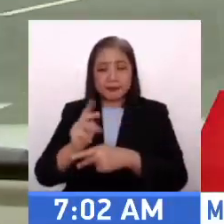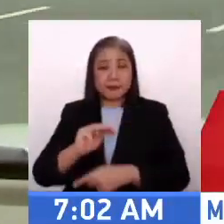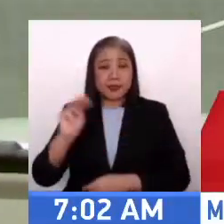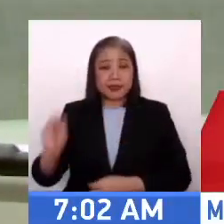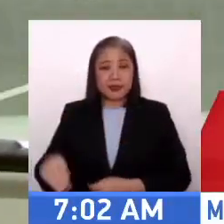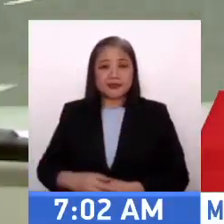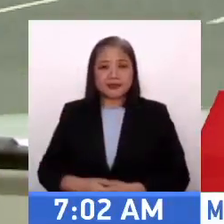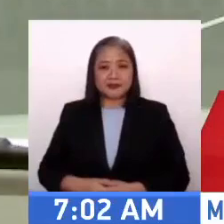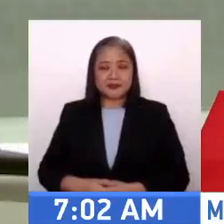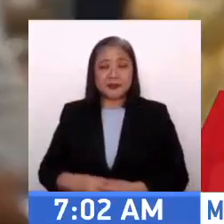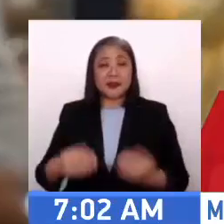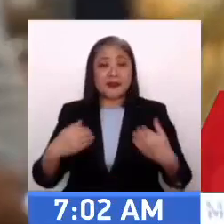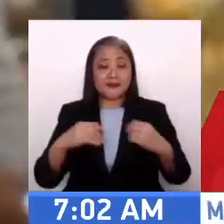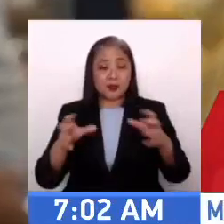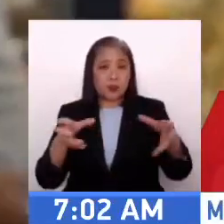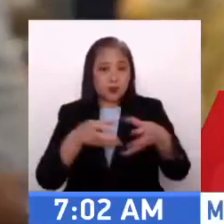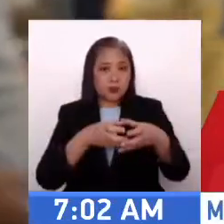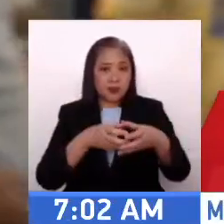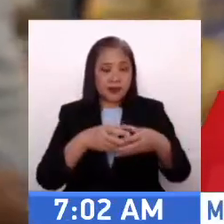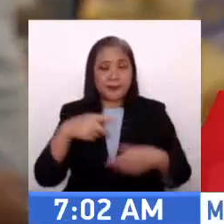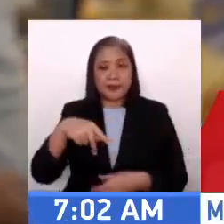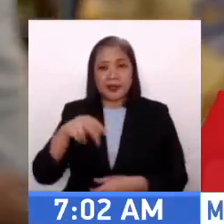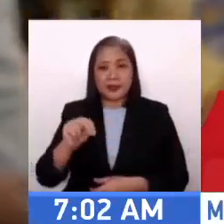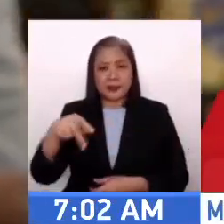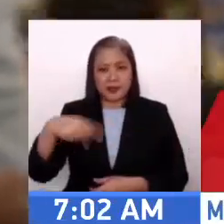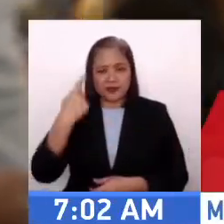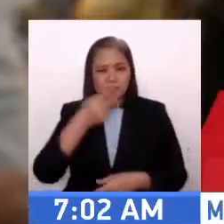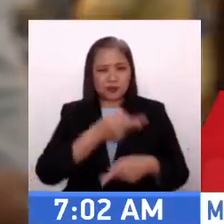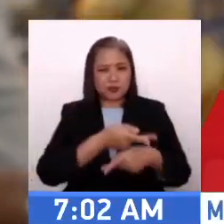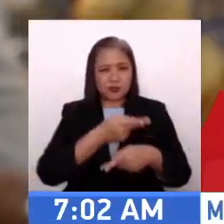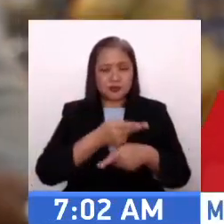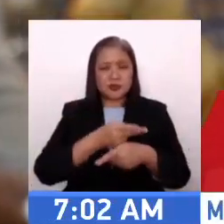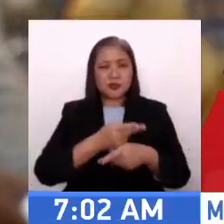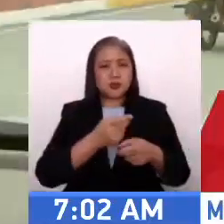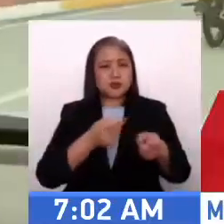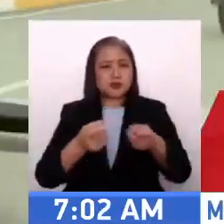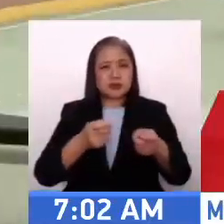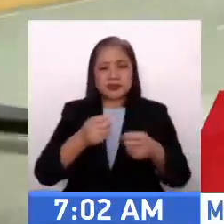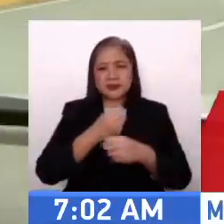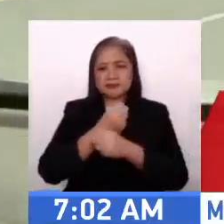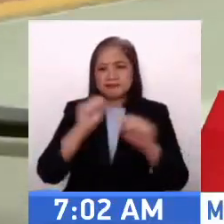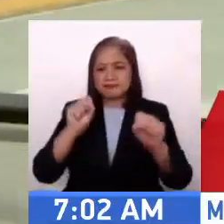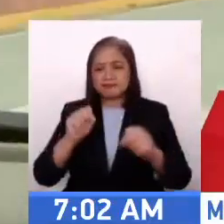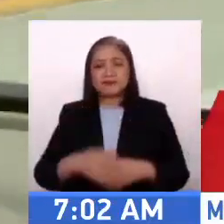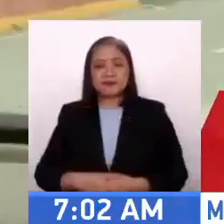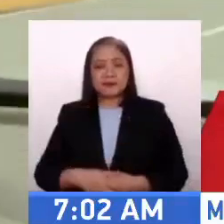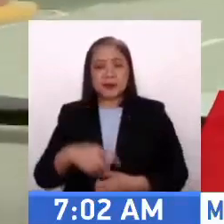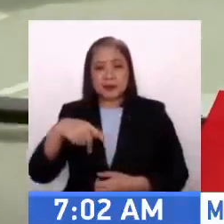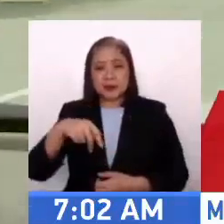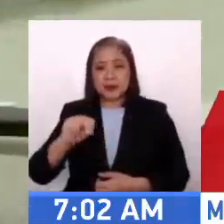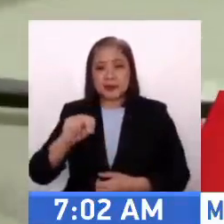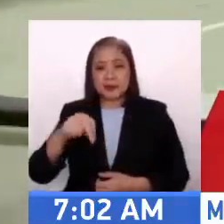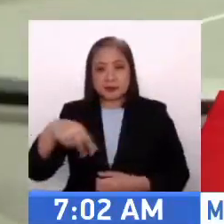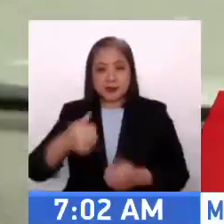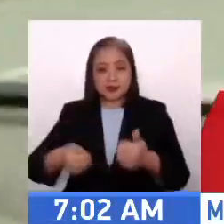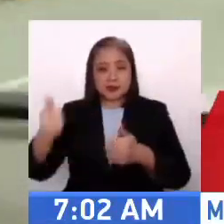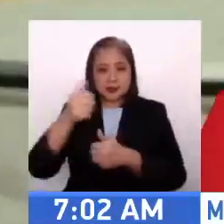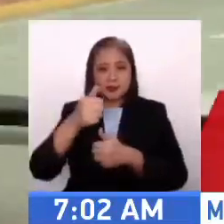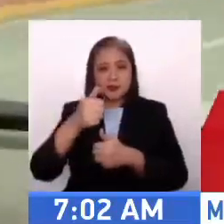task force ang PNP na mamamahala sa seguridad. Ayon kay PNP Director for Operations Police Major General Valeriano De